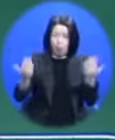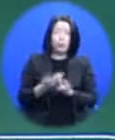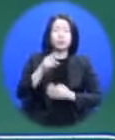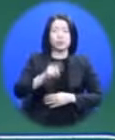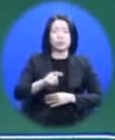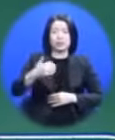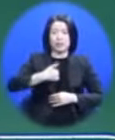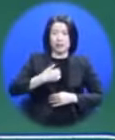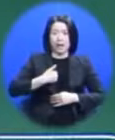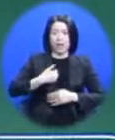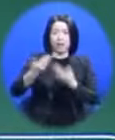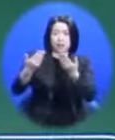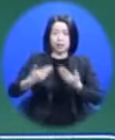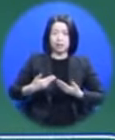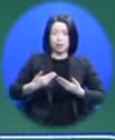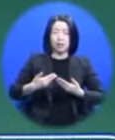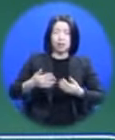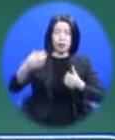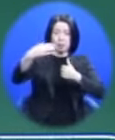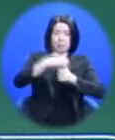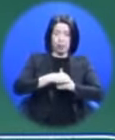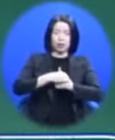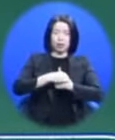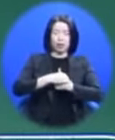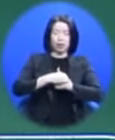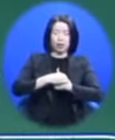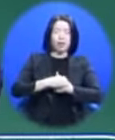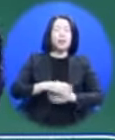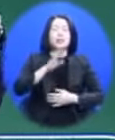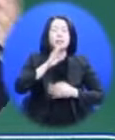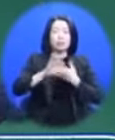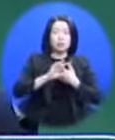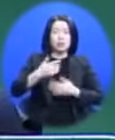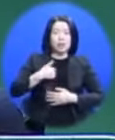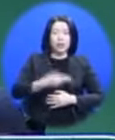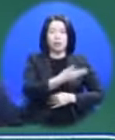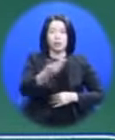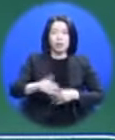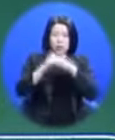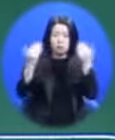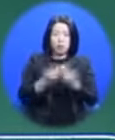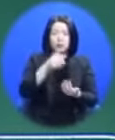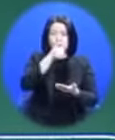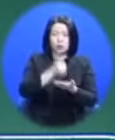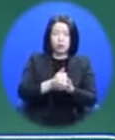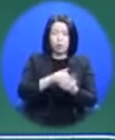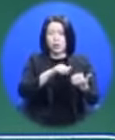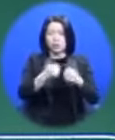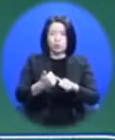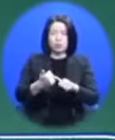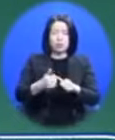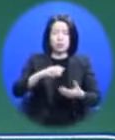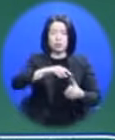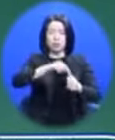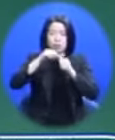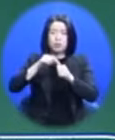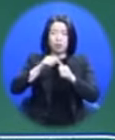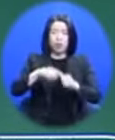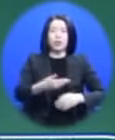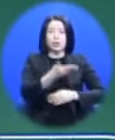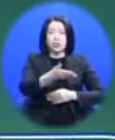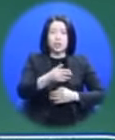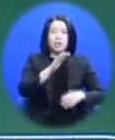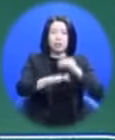것을 나에게 맡겨라. 그러면 내가 너를 모든 죄와 사망에서 구원하여 줄 뿐만 아니라 너를